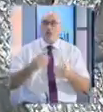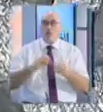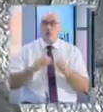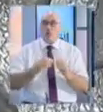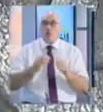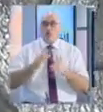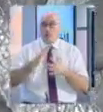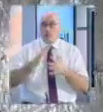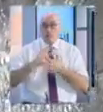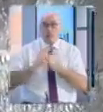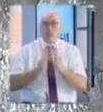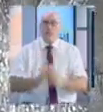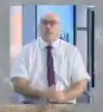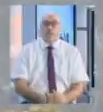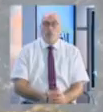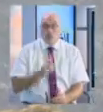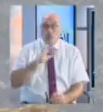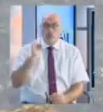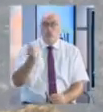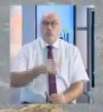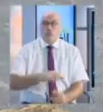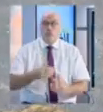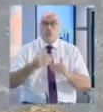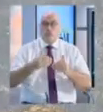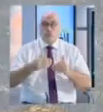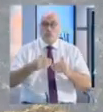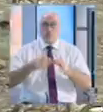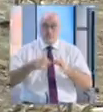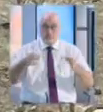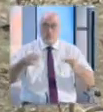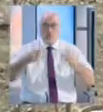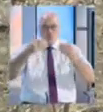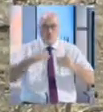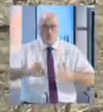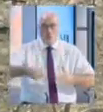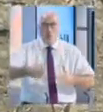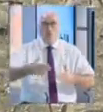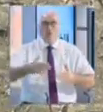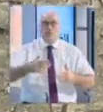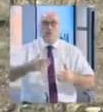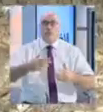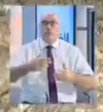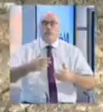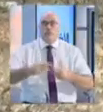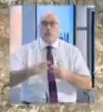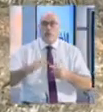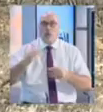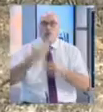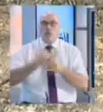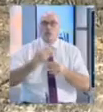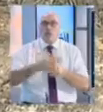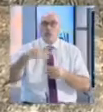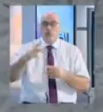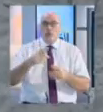بالحرائق. للإشارة، تم الحد من امتداد الأضرار وارتفاع الخسائر البشرية بفعل تدخل